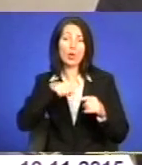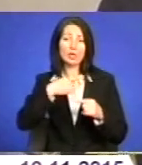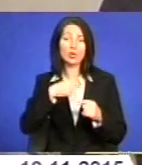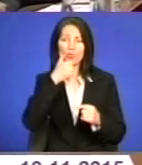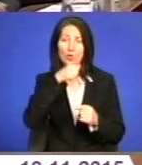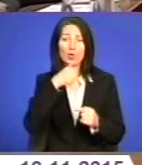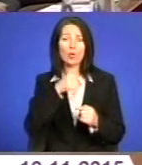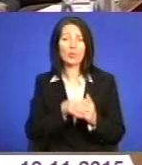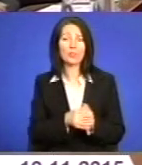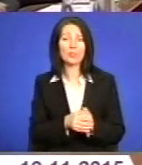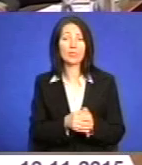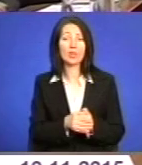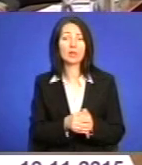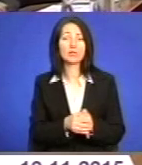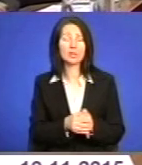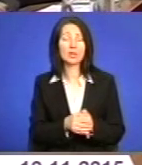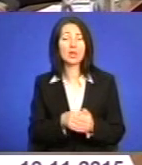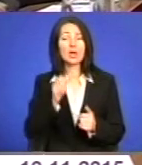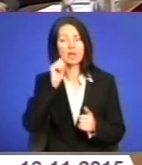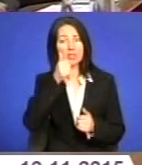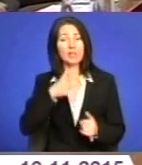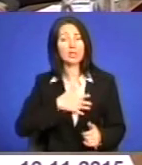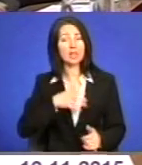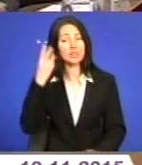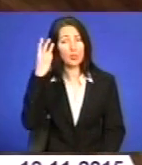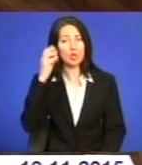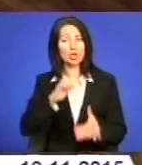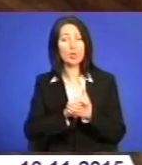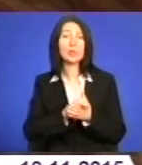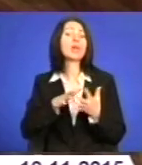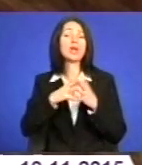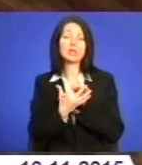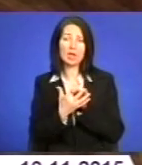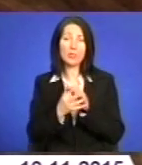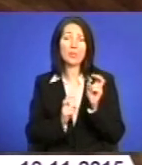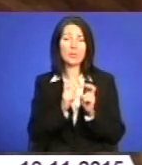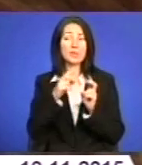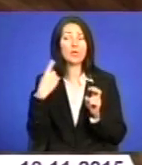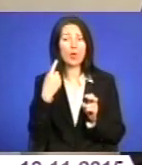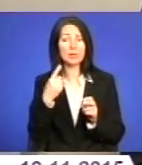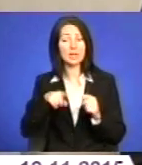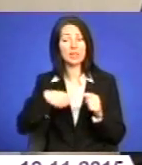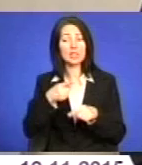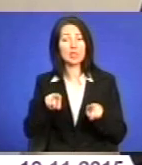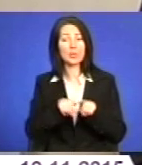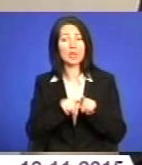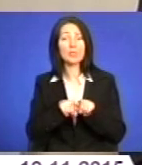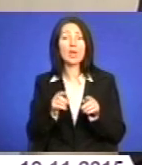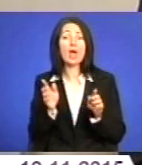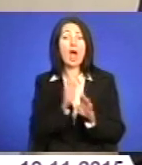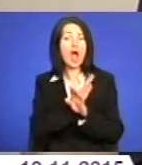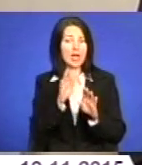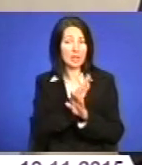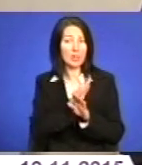наступного року, так. Завтра канадський посол ознайомиться з аграрними підприємствами області. Але через подібний клімат обох